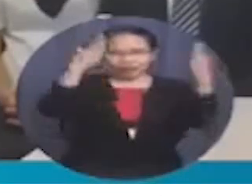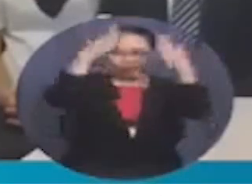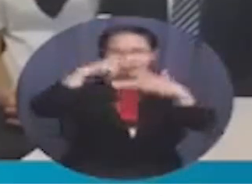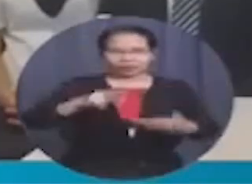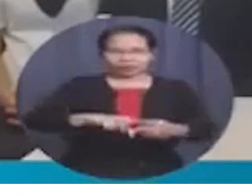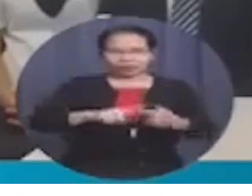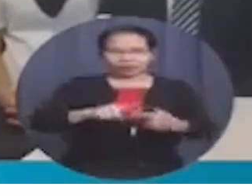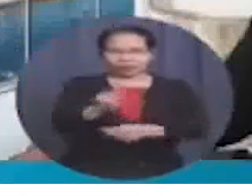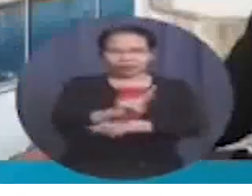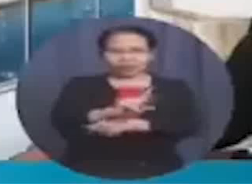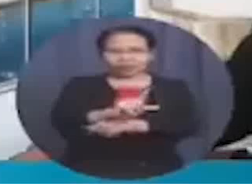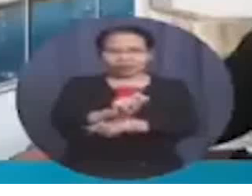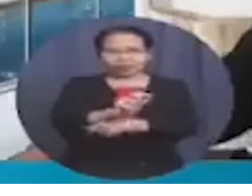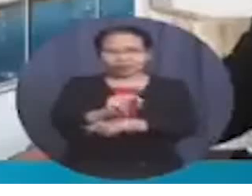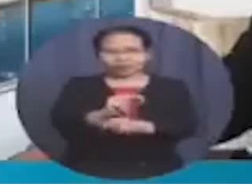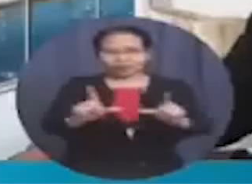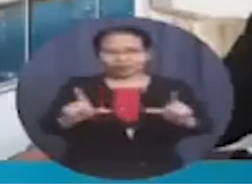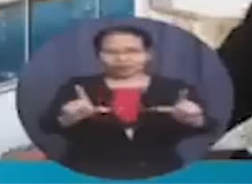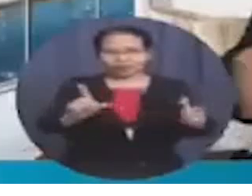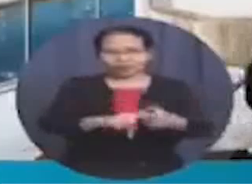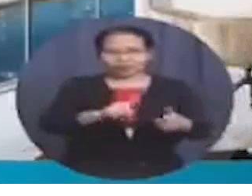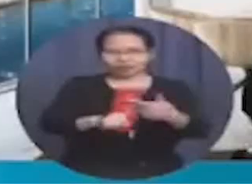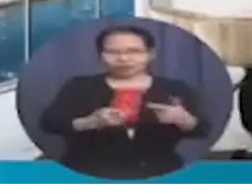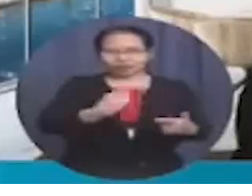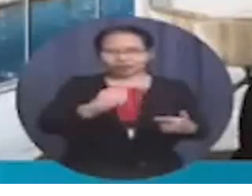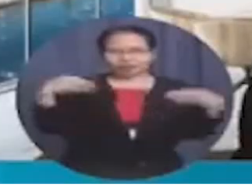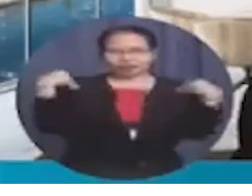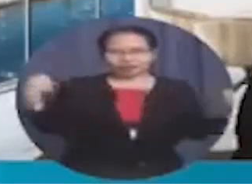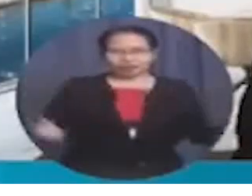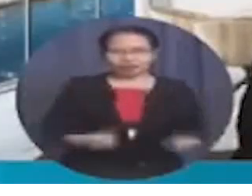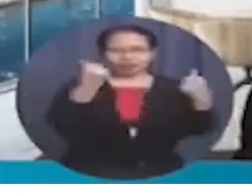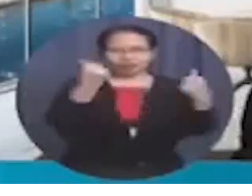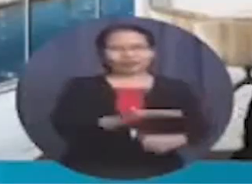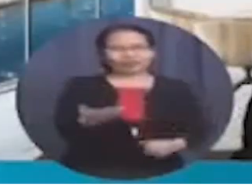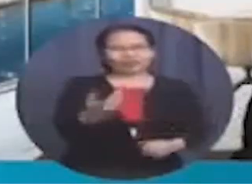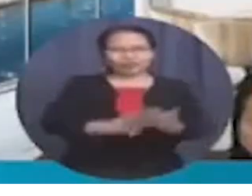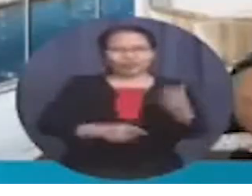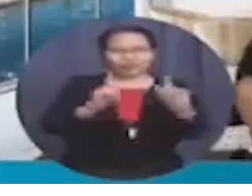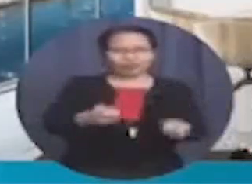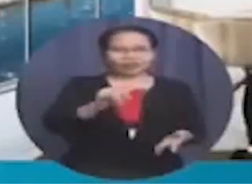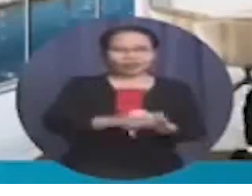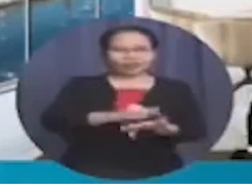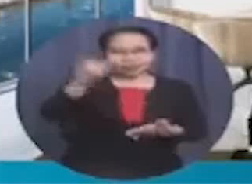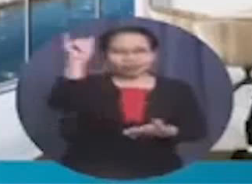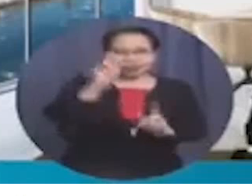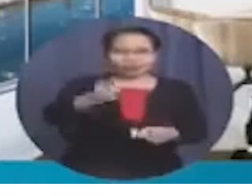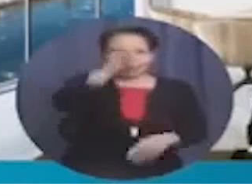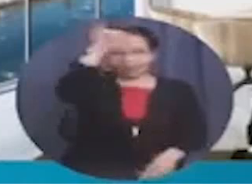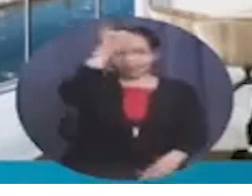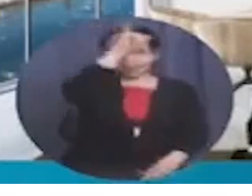sa Roma at maglalatin ka na ika, saka tatanggapin ang hamon mo. Anong sagot yun? Di ba sagot ng gago